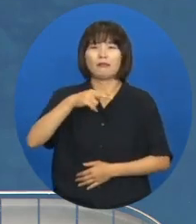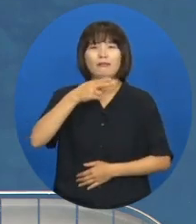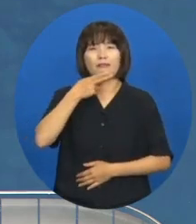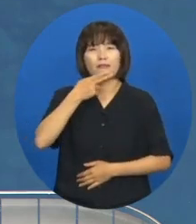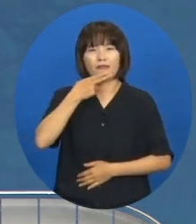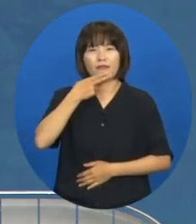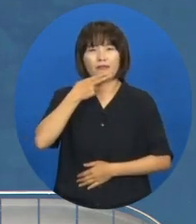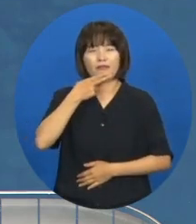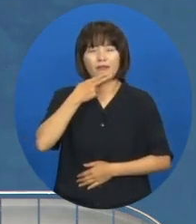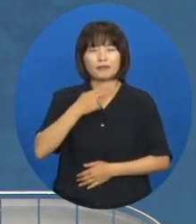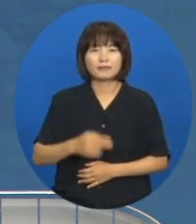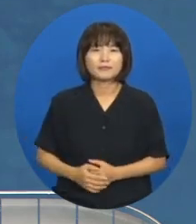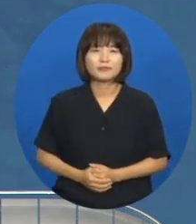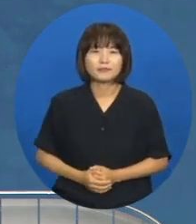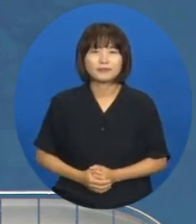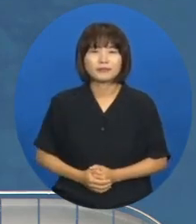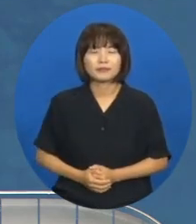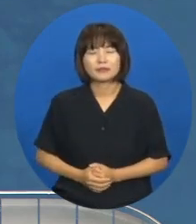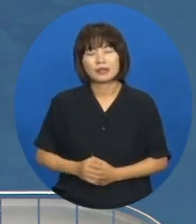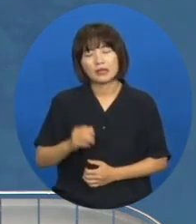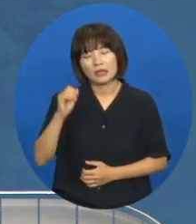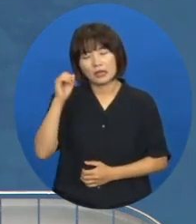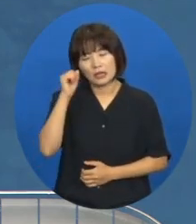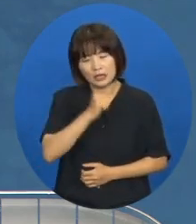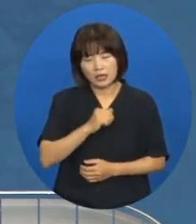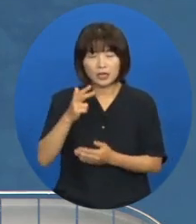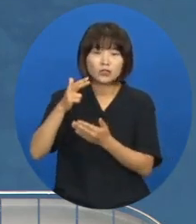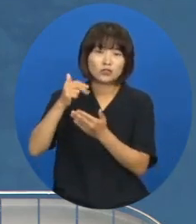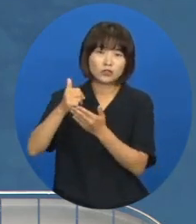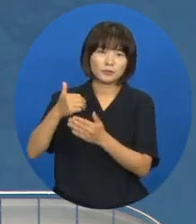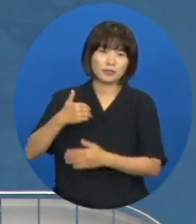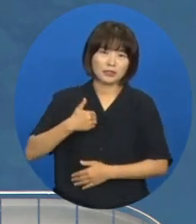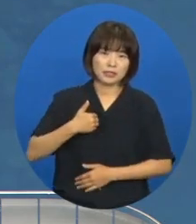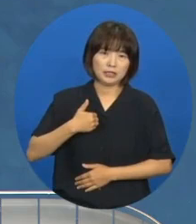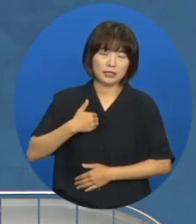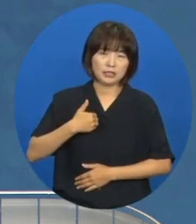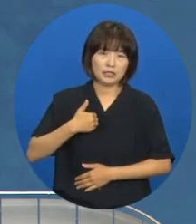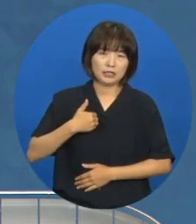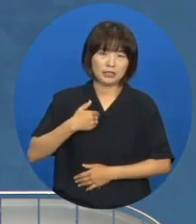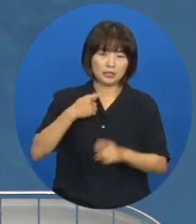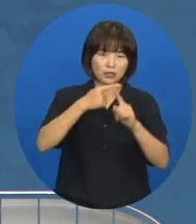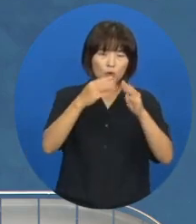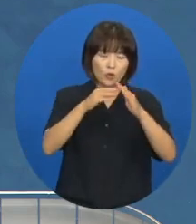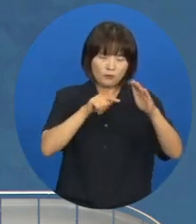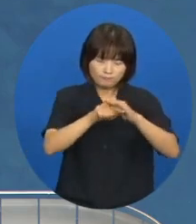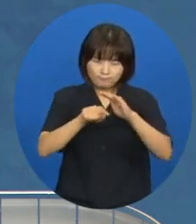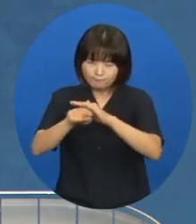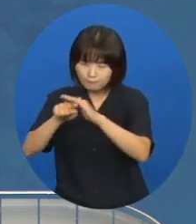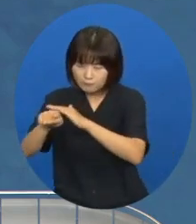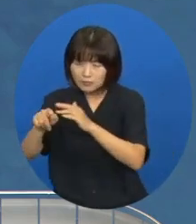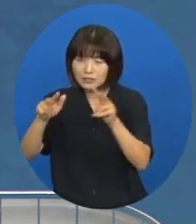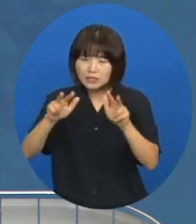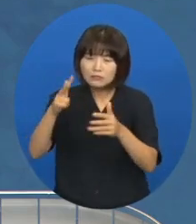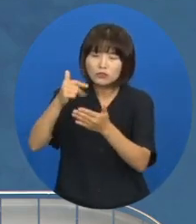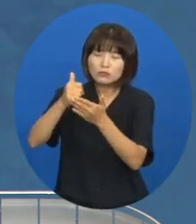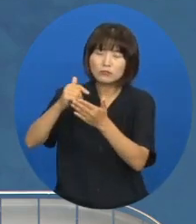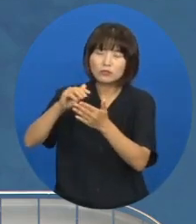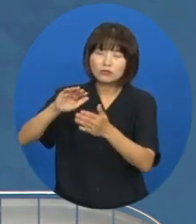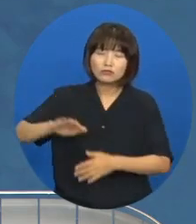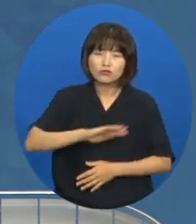뿐이에요. 아, 그래서 주님이 저에게 다니면서 지금 주님이 우리와 함께